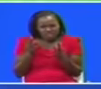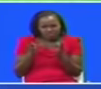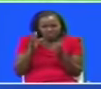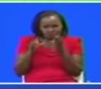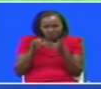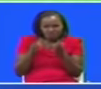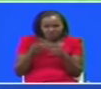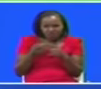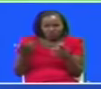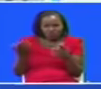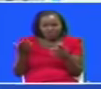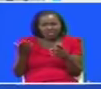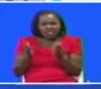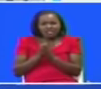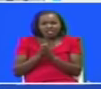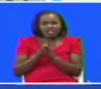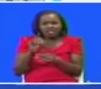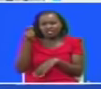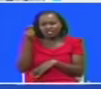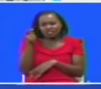na katika mataifa kama yetu ya Kenya?